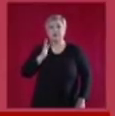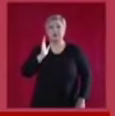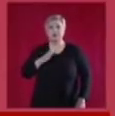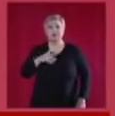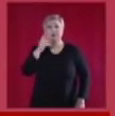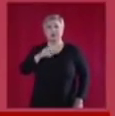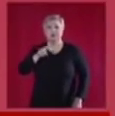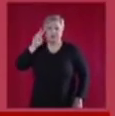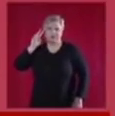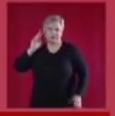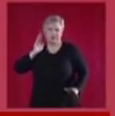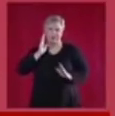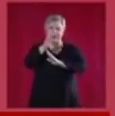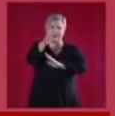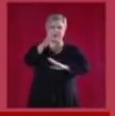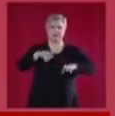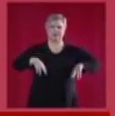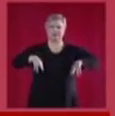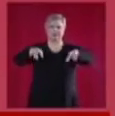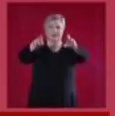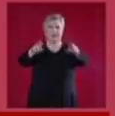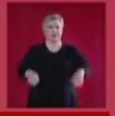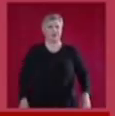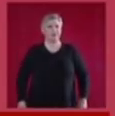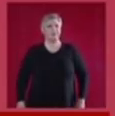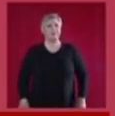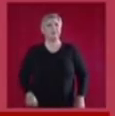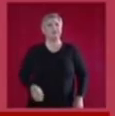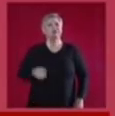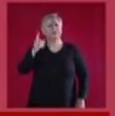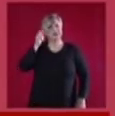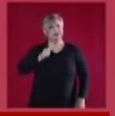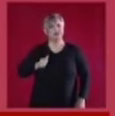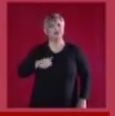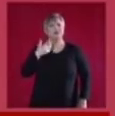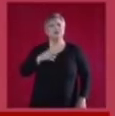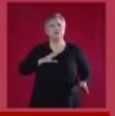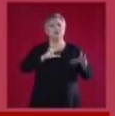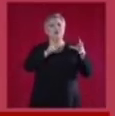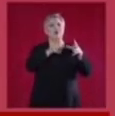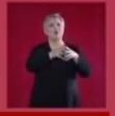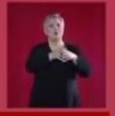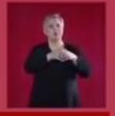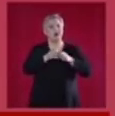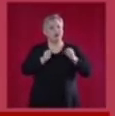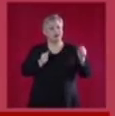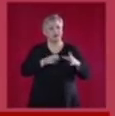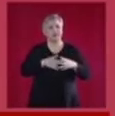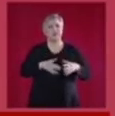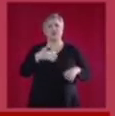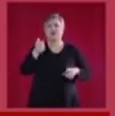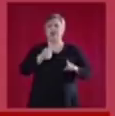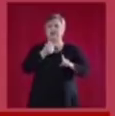ξέρετε η προοδευτική παράταξη ήταν που πάντοτε μέσα από τους αγώνες της έδινε στον